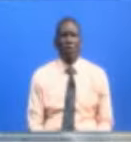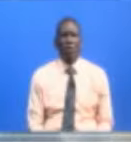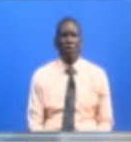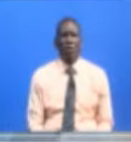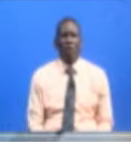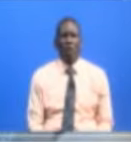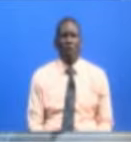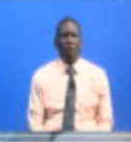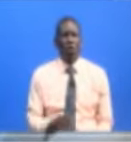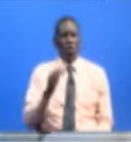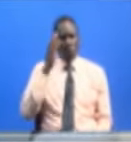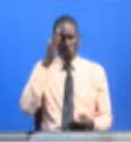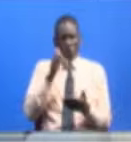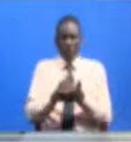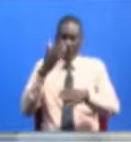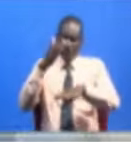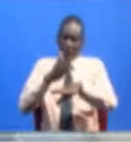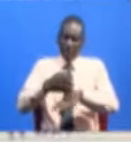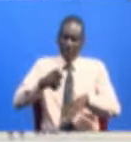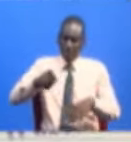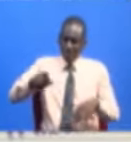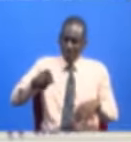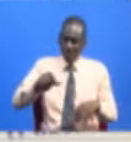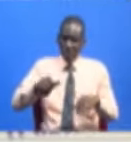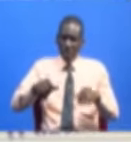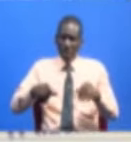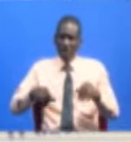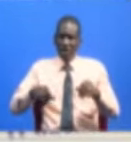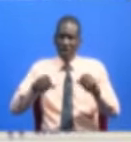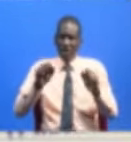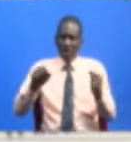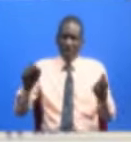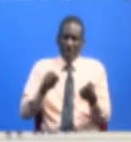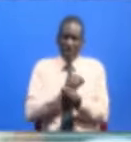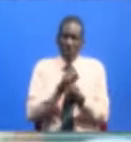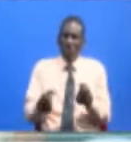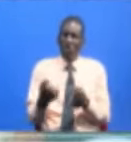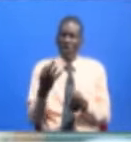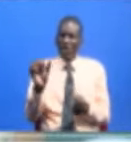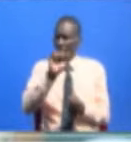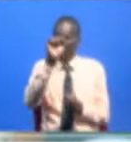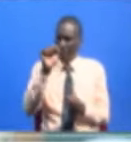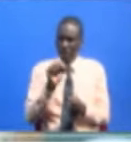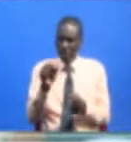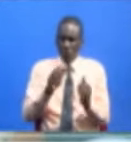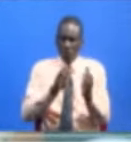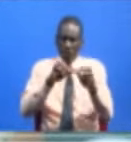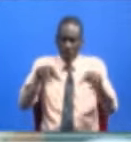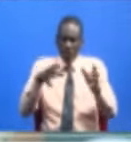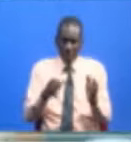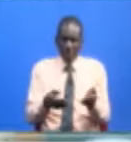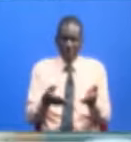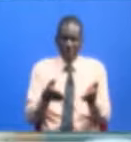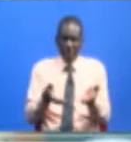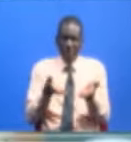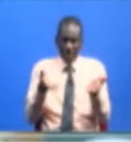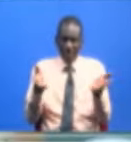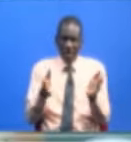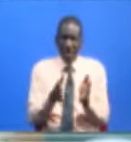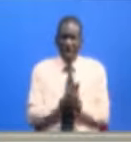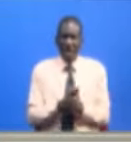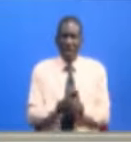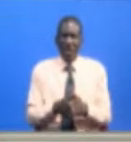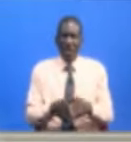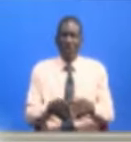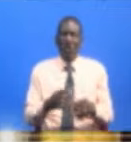Wajua kuwa mbegu gushi zina uwezo wa kuangamiza thuruthi tatu ya zao la mkulima na kuhatarisha utoshelezaji wa